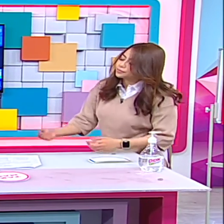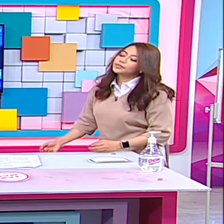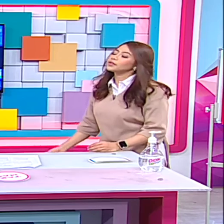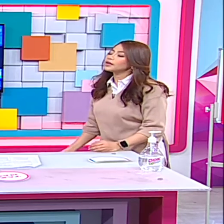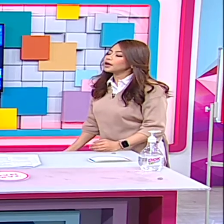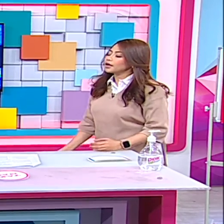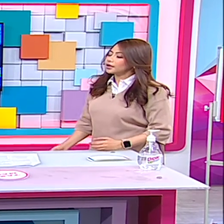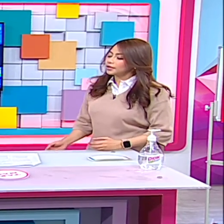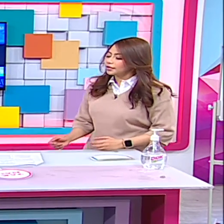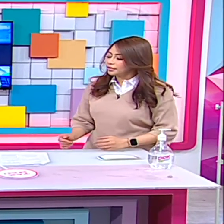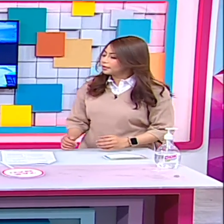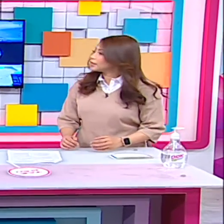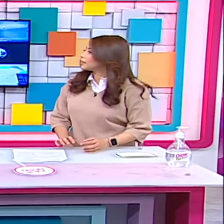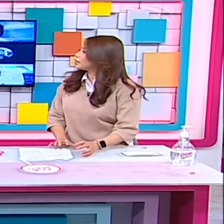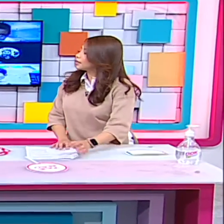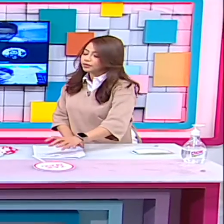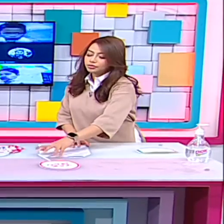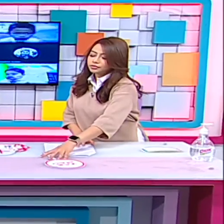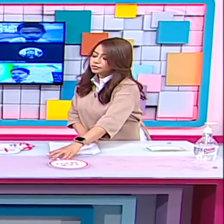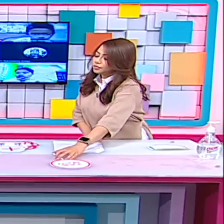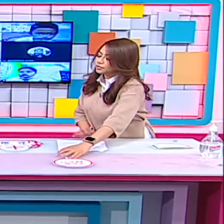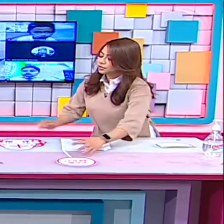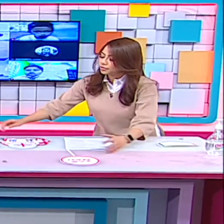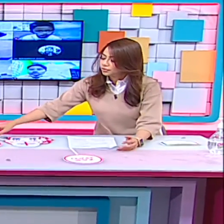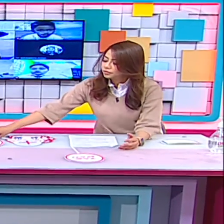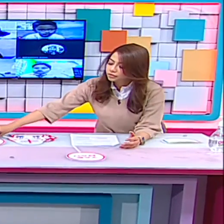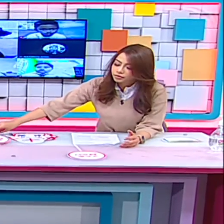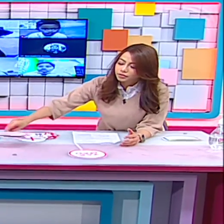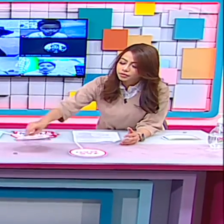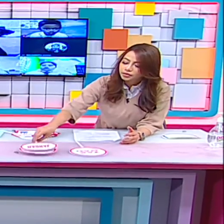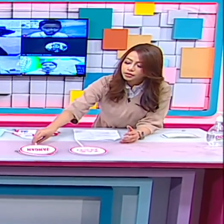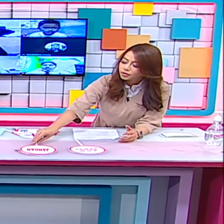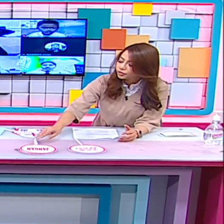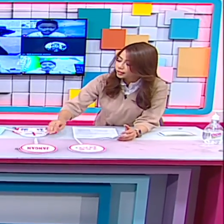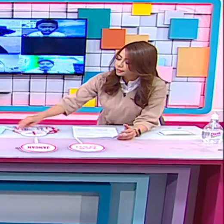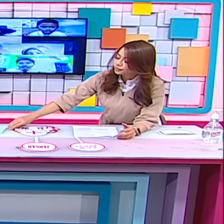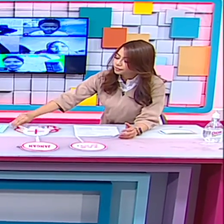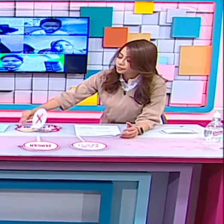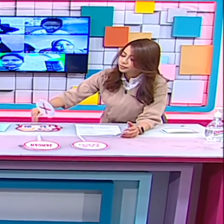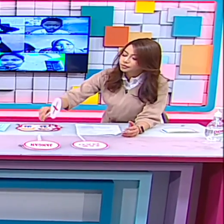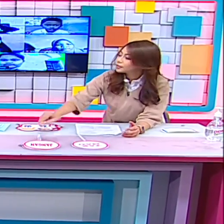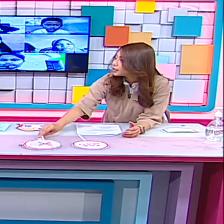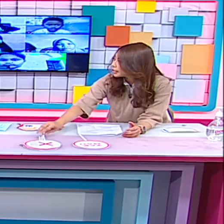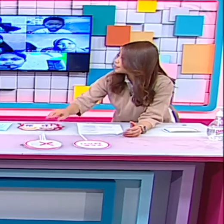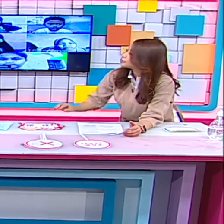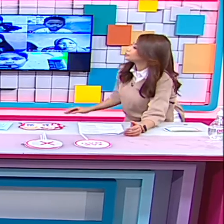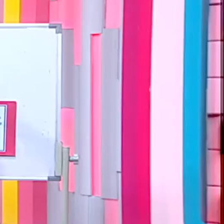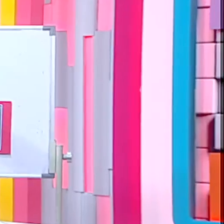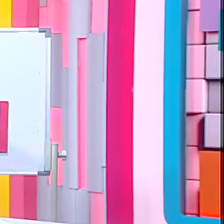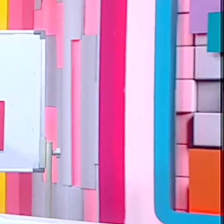Okey. Ini ada tindakan yang perlu kita lakukan bila berlaku sentuhan tidak selamat. Okey. Tolong cabut ni Ellie.